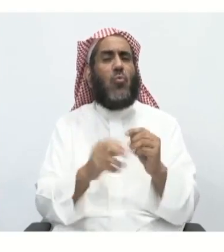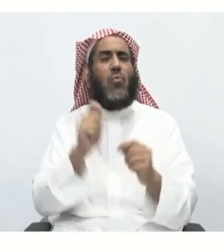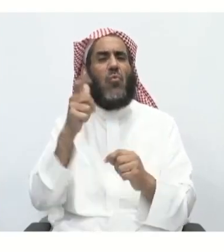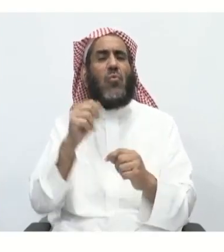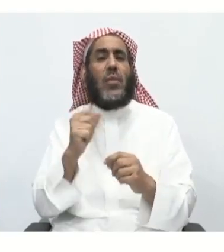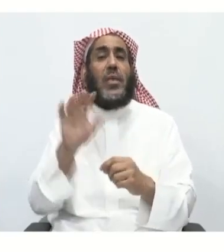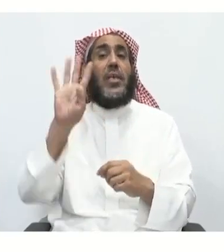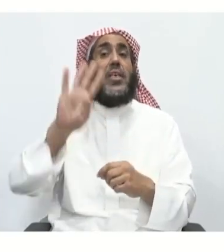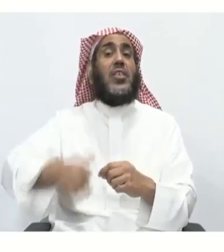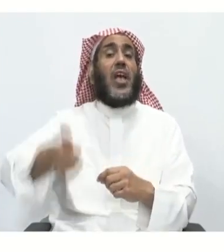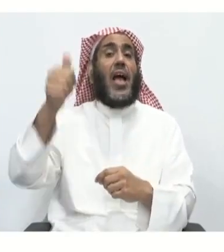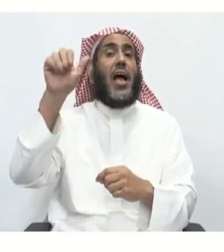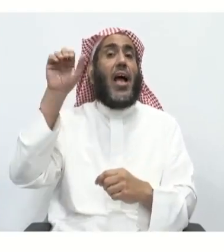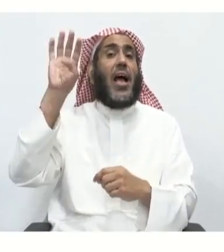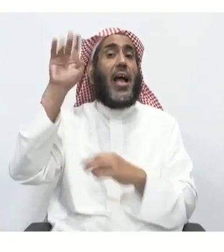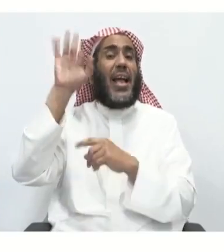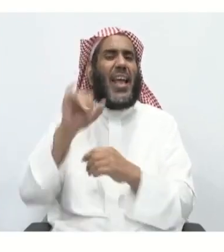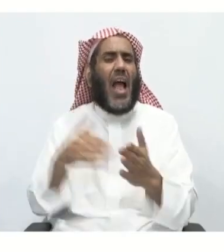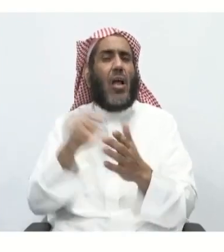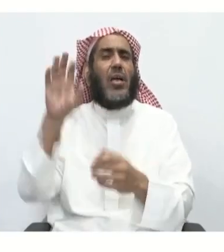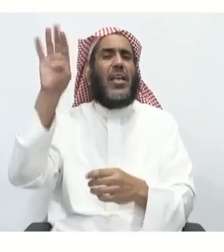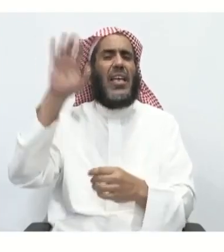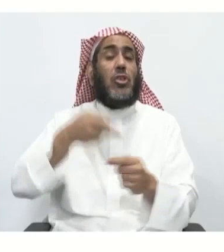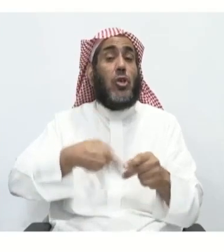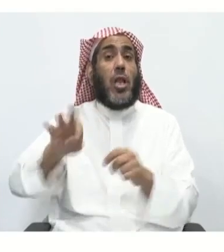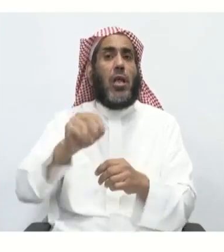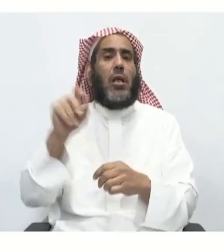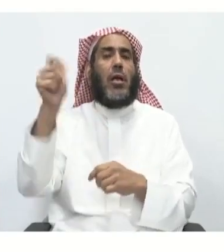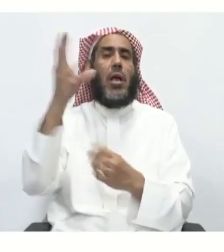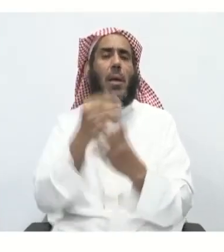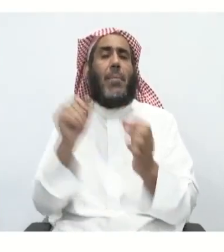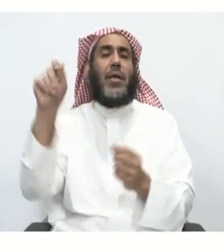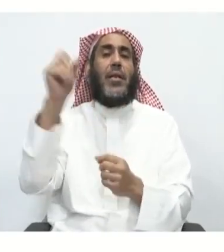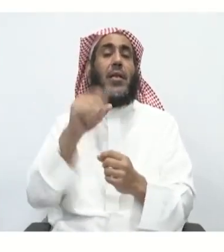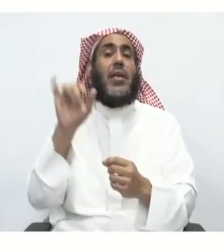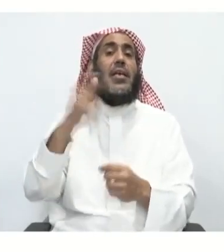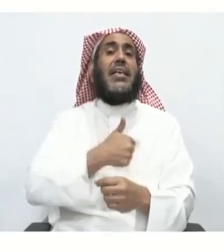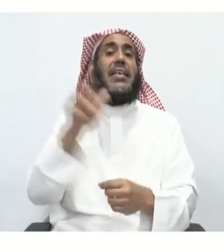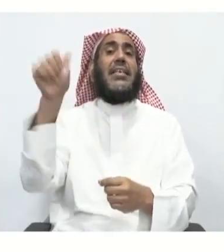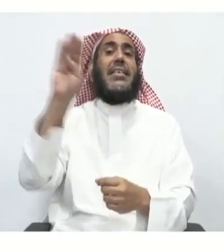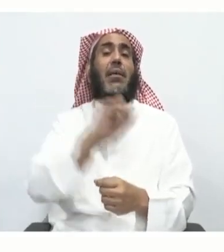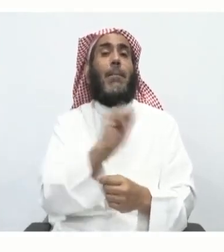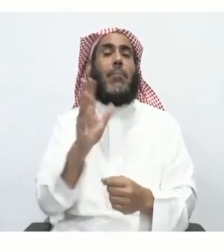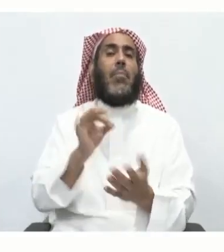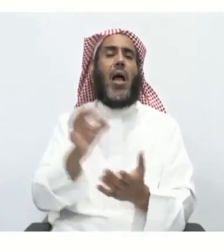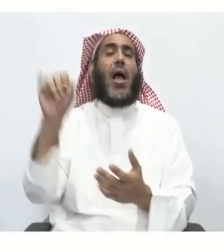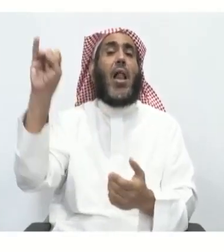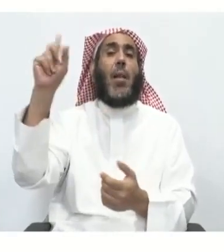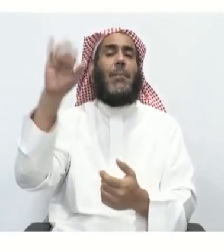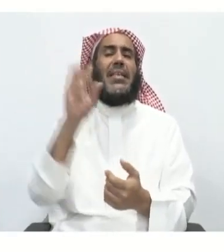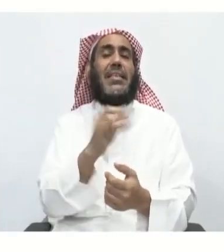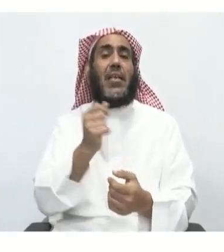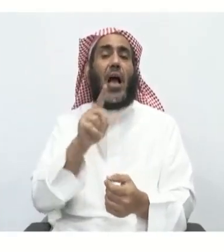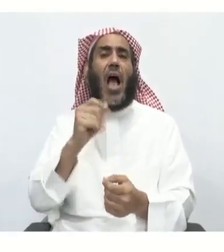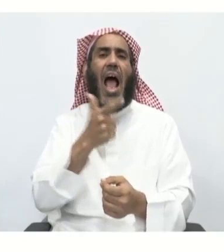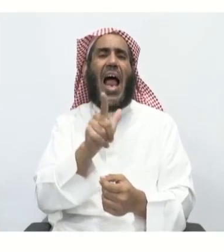شاكي هذا اخره منقوص يجري ابن اسم المدينه تقول هنا قال